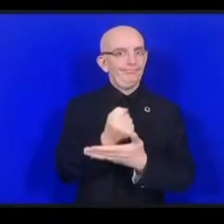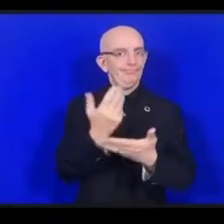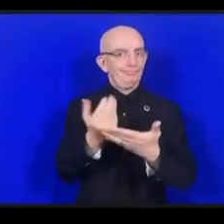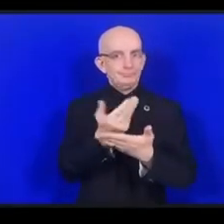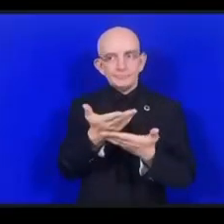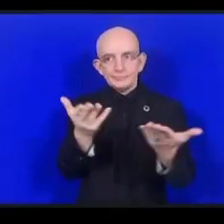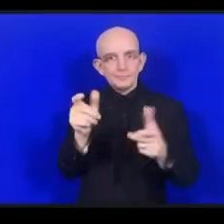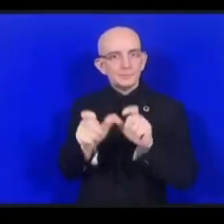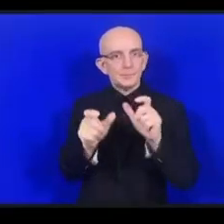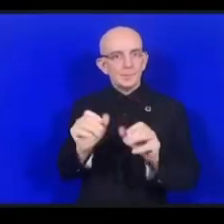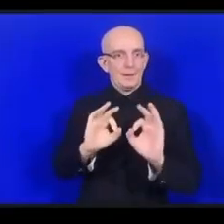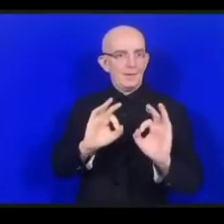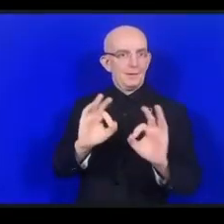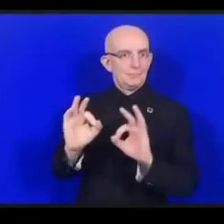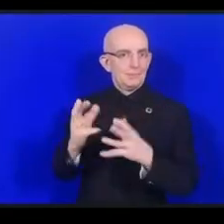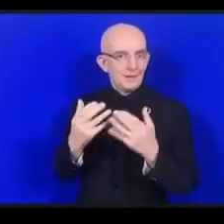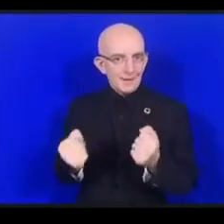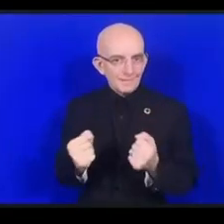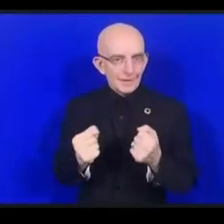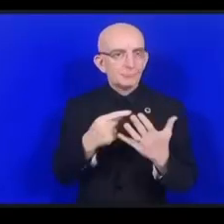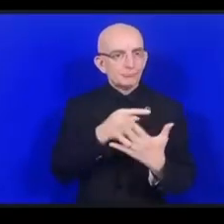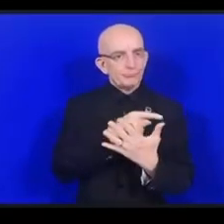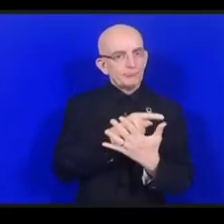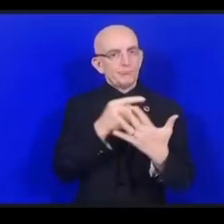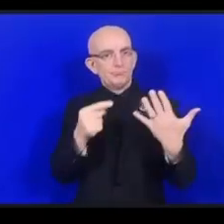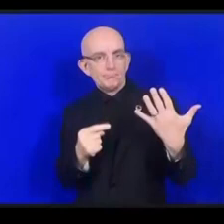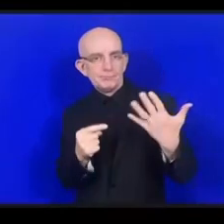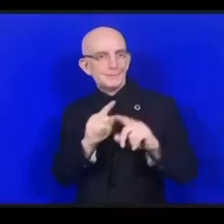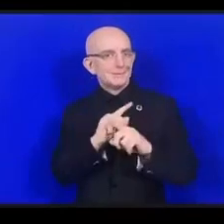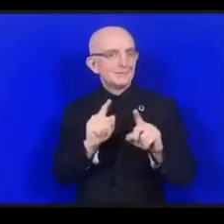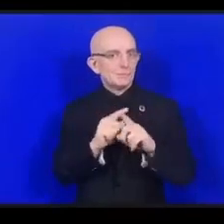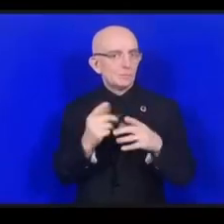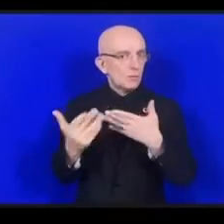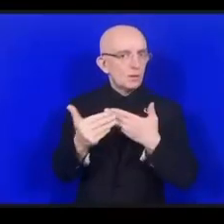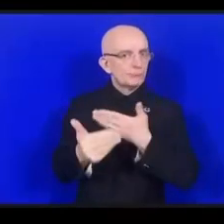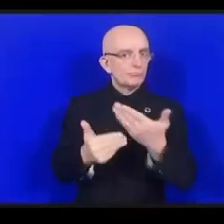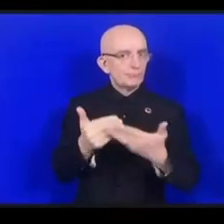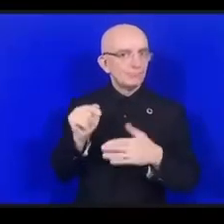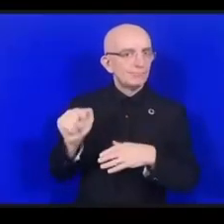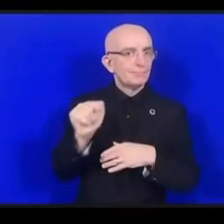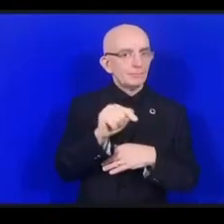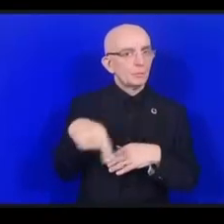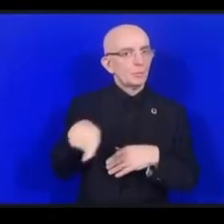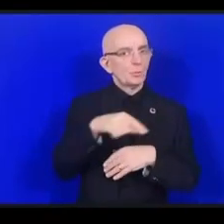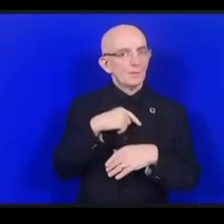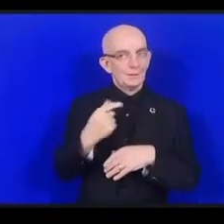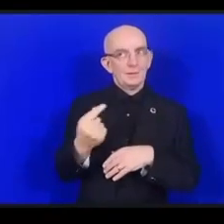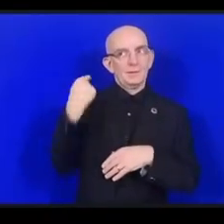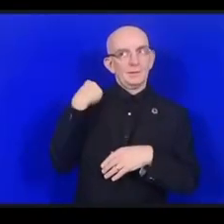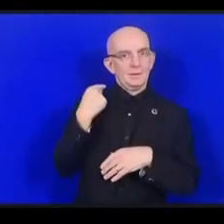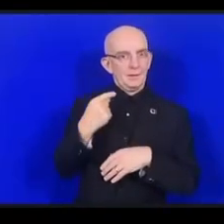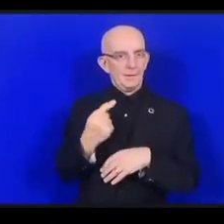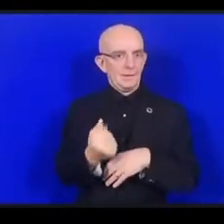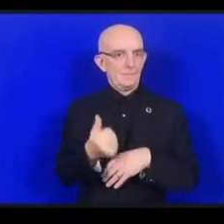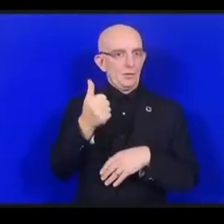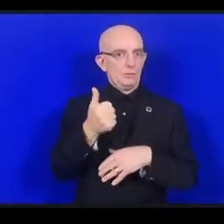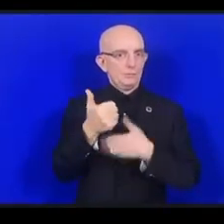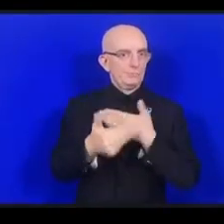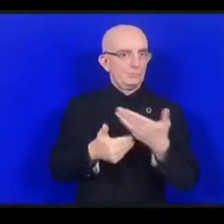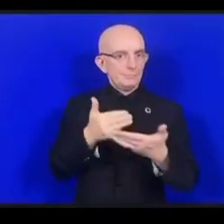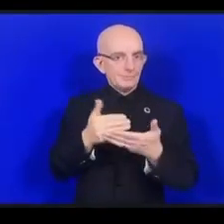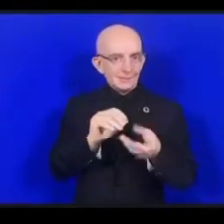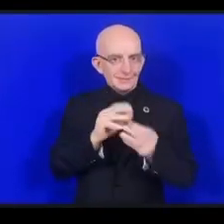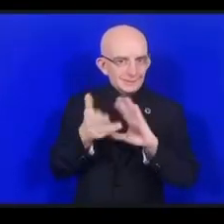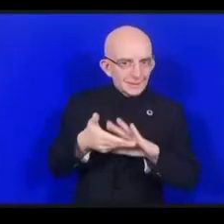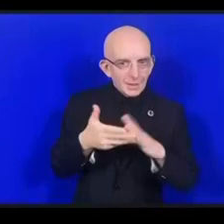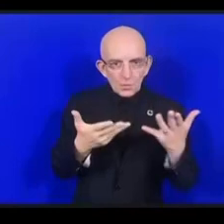我们一开始做 IoT 的时候，我们呢决定啊，要确定一些原